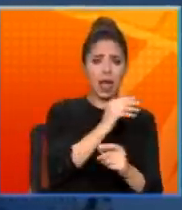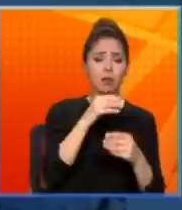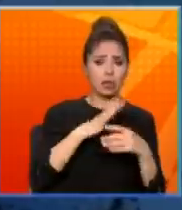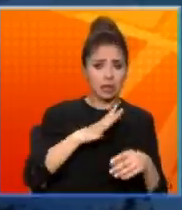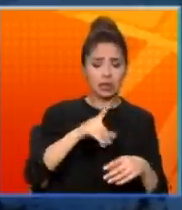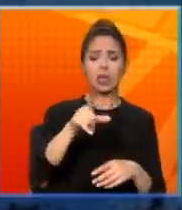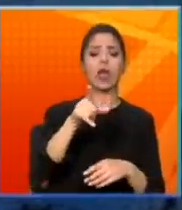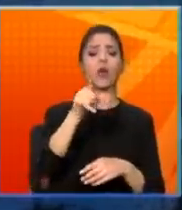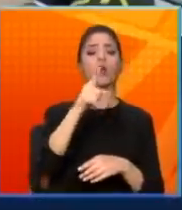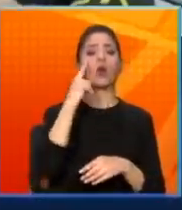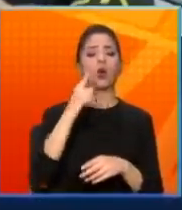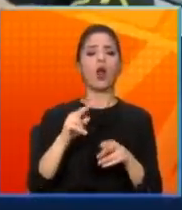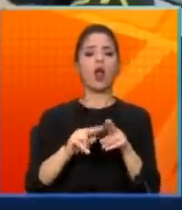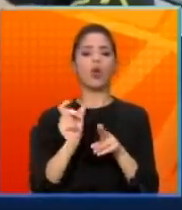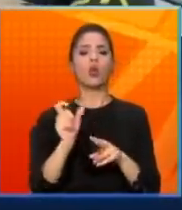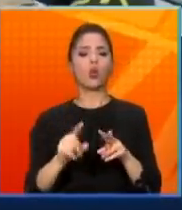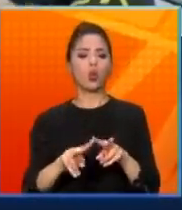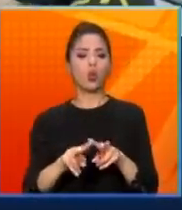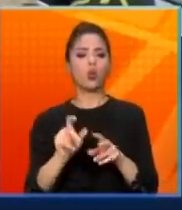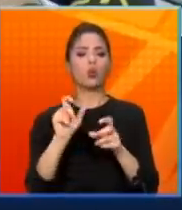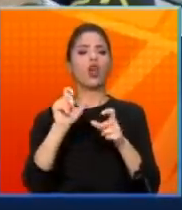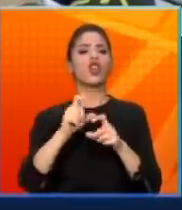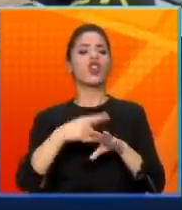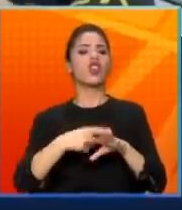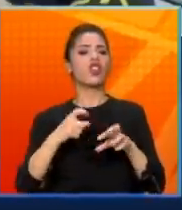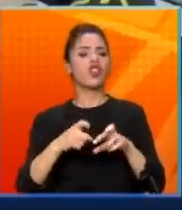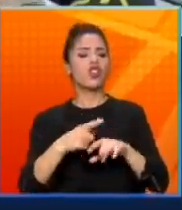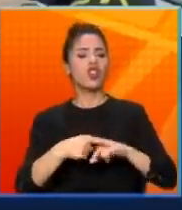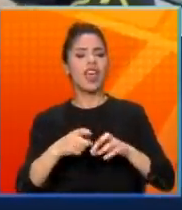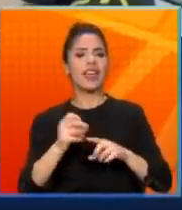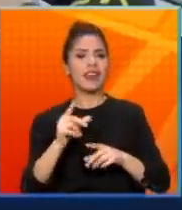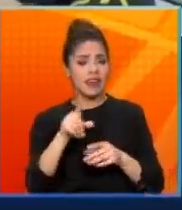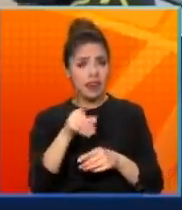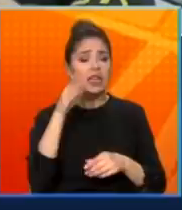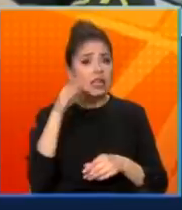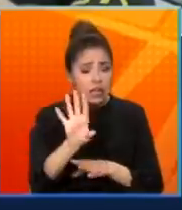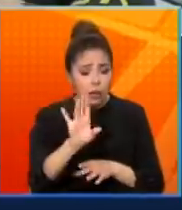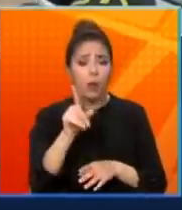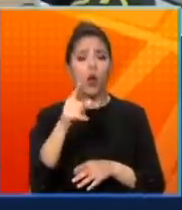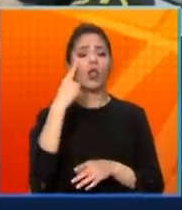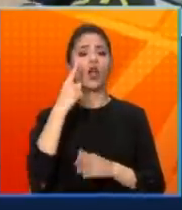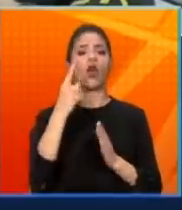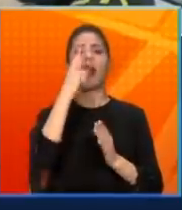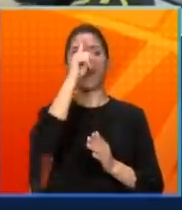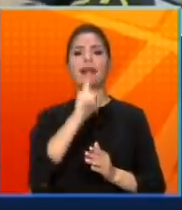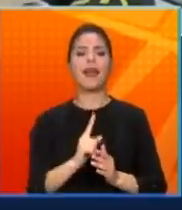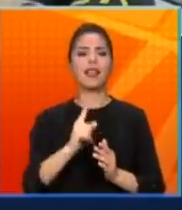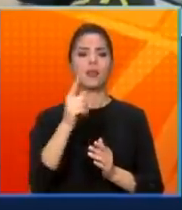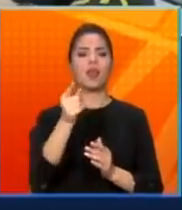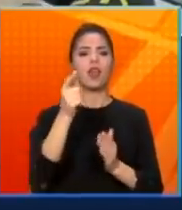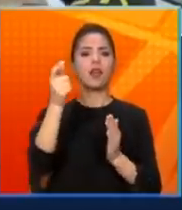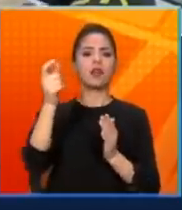bulunmadıklarına dair bir belge de isteniyor. Son 14 günde Kum kentine resmi olarak uğrayıp uğramadığını, zaten